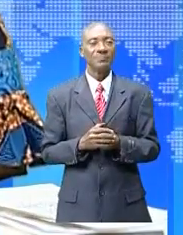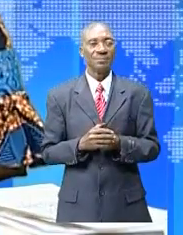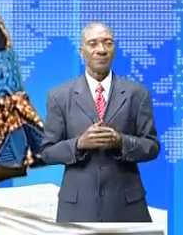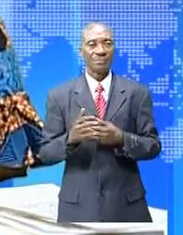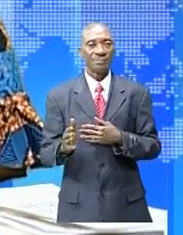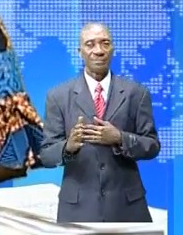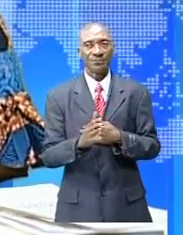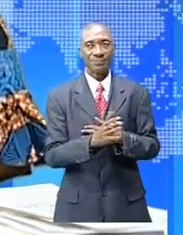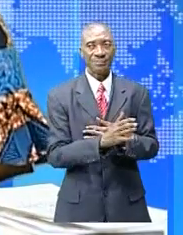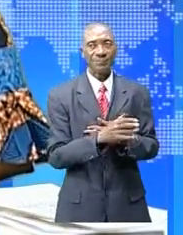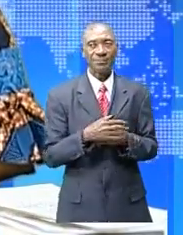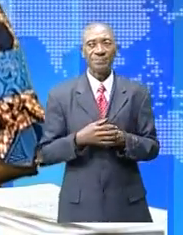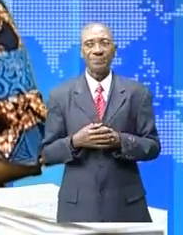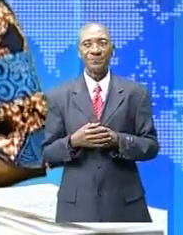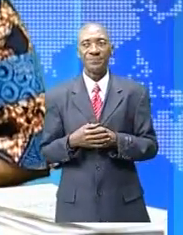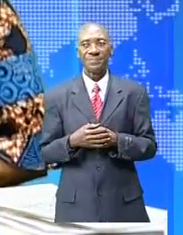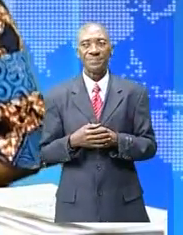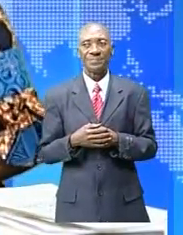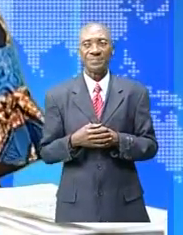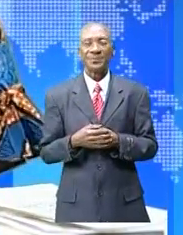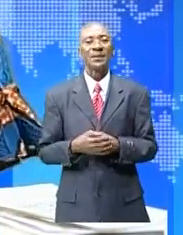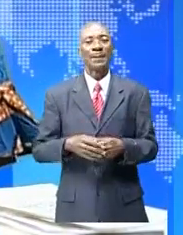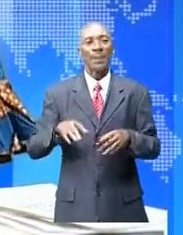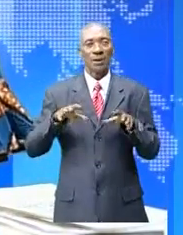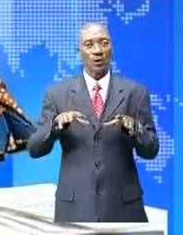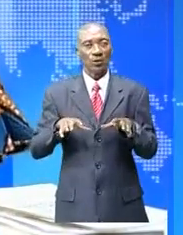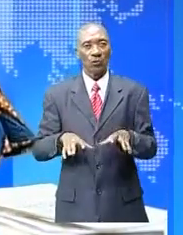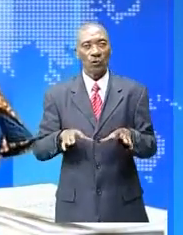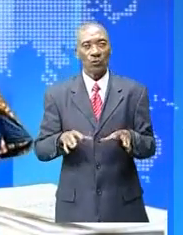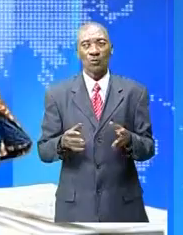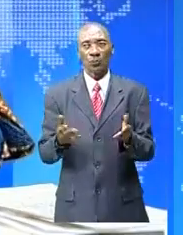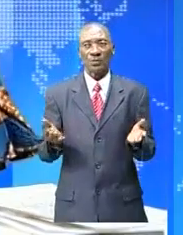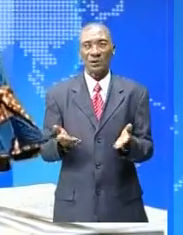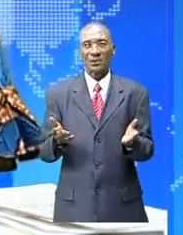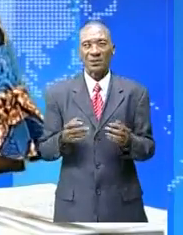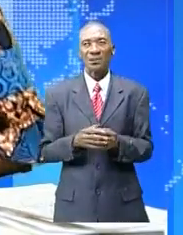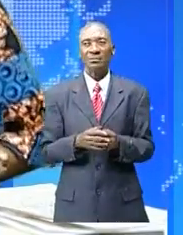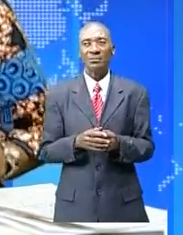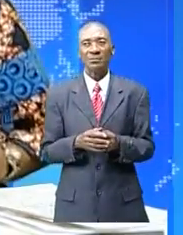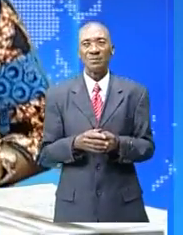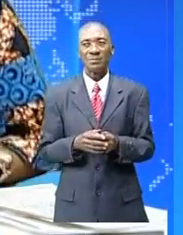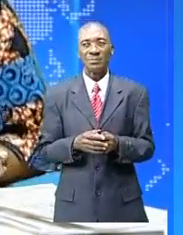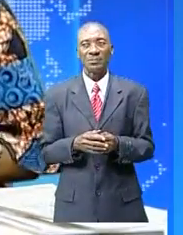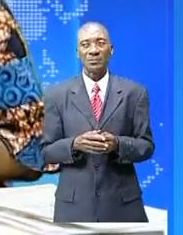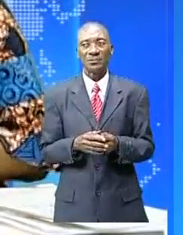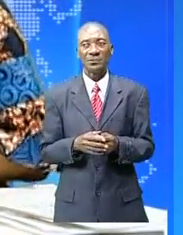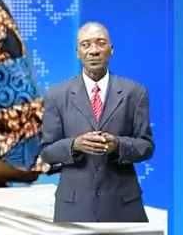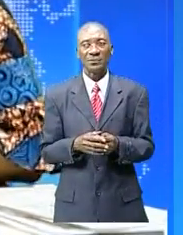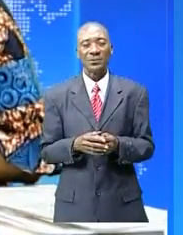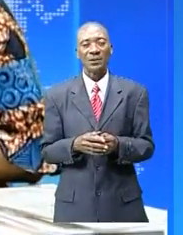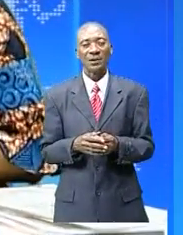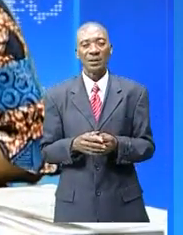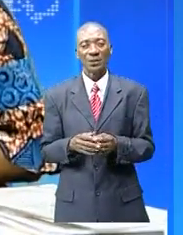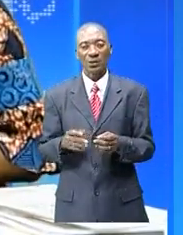De la RDC en Ouganda, ce n'est qu'un pas. Et bien là-bas, la population se prépare à participer à l'élection